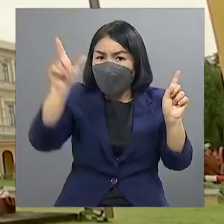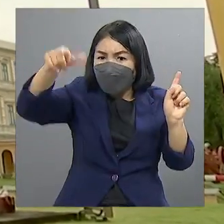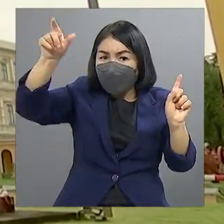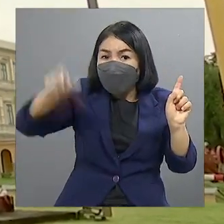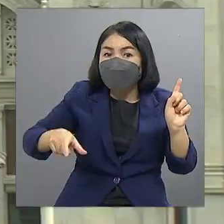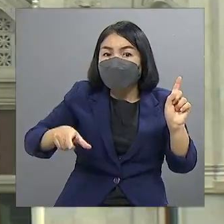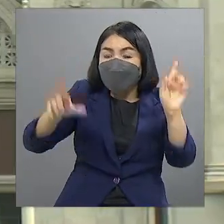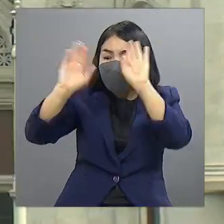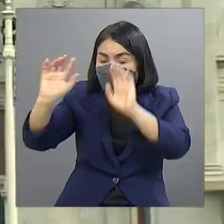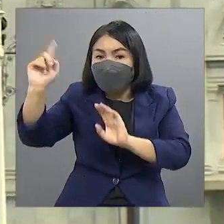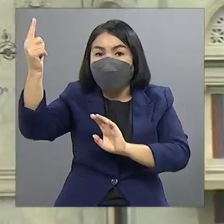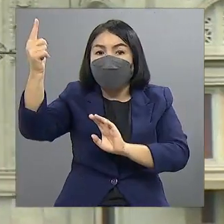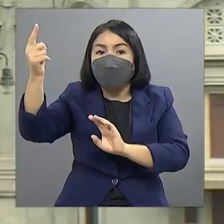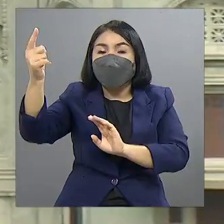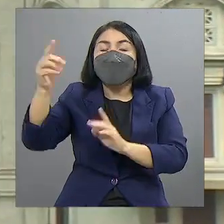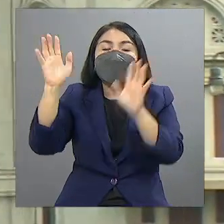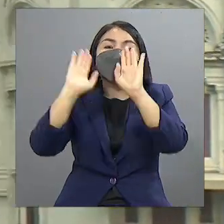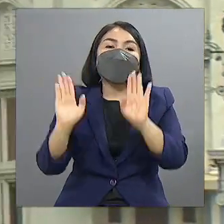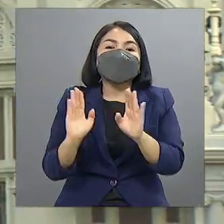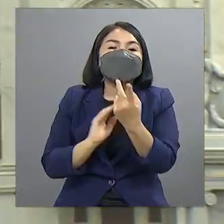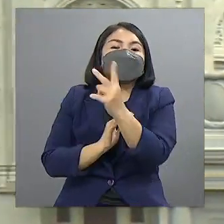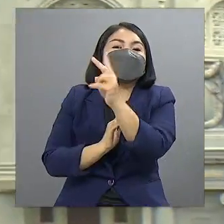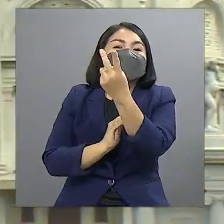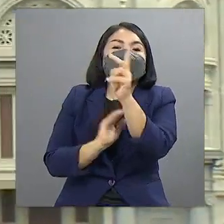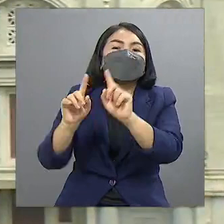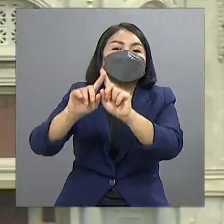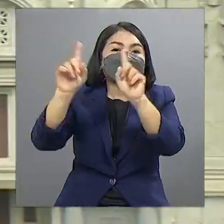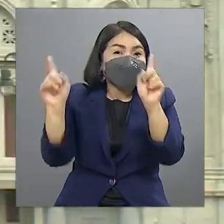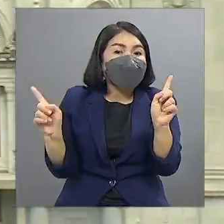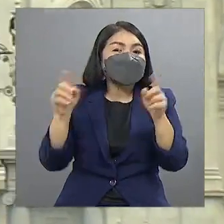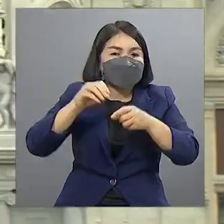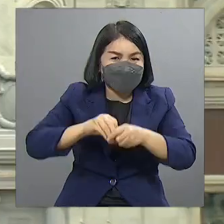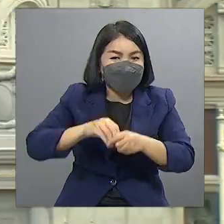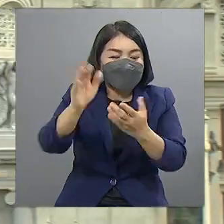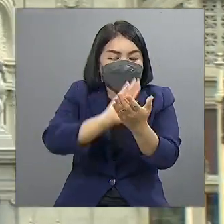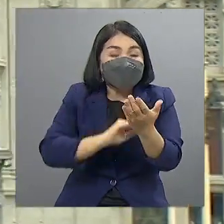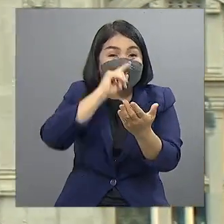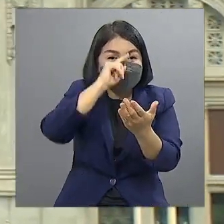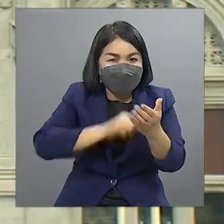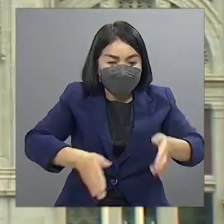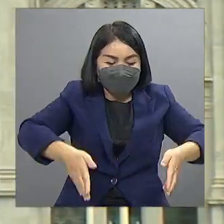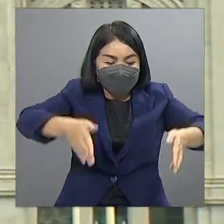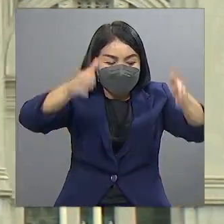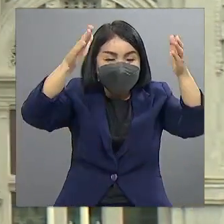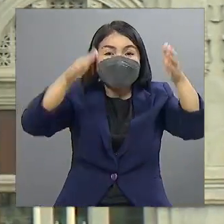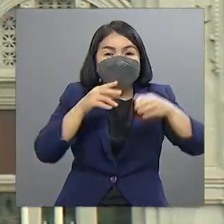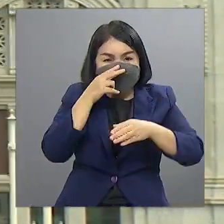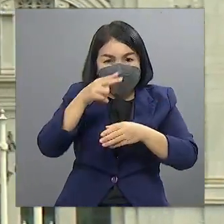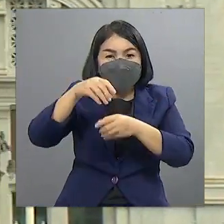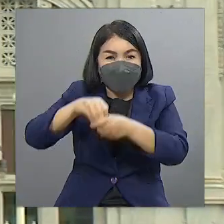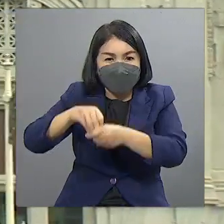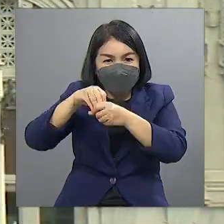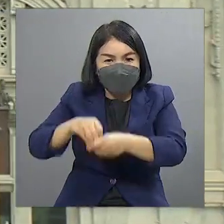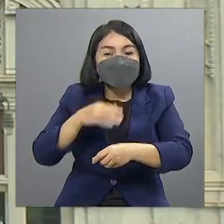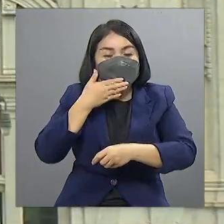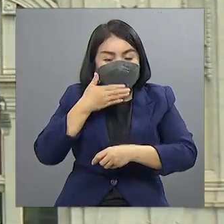นั้นนี่จึงเป็น2สถาปัตยกรรมที่ยังคงอยู่และอาคารต่างๆที่พูดถึงเนี่ยก็ยังอยู่จนกระทั่งบัดนี้คร ับ นั่นหมาย